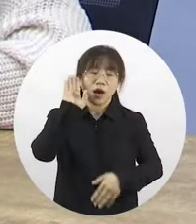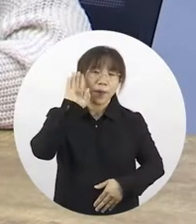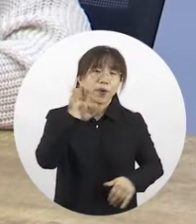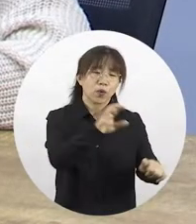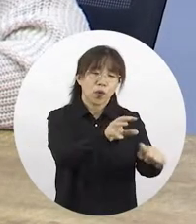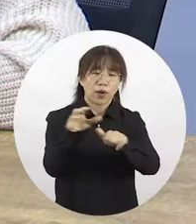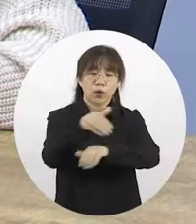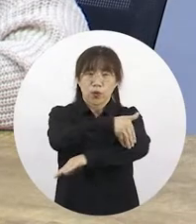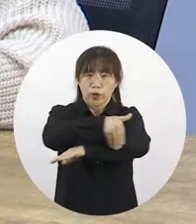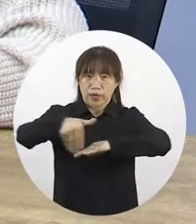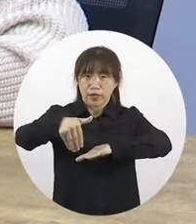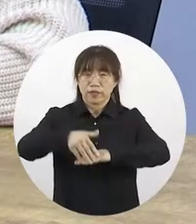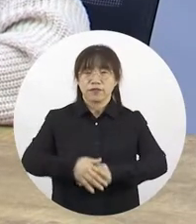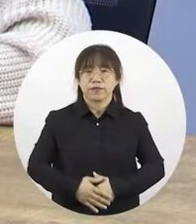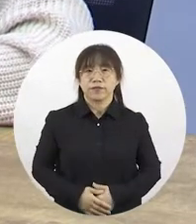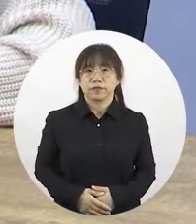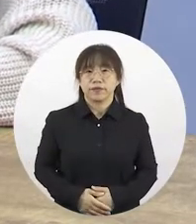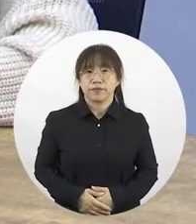공간으로 활용할 예정입니다.